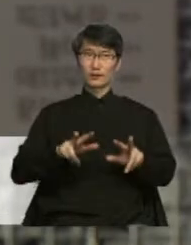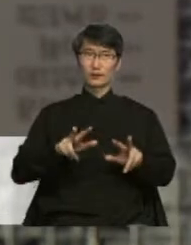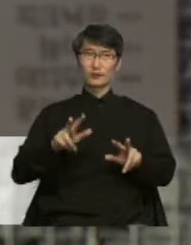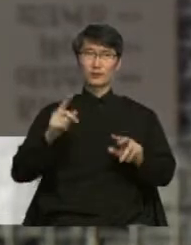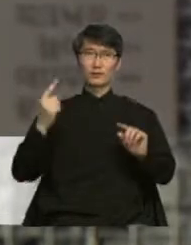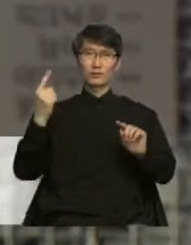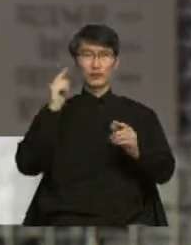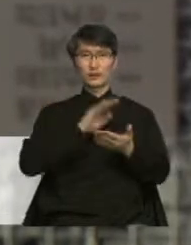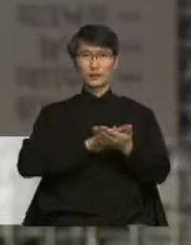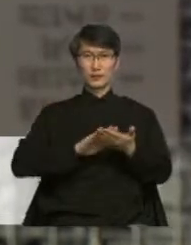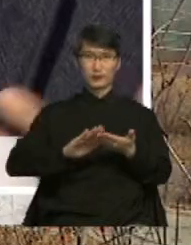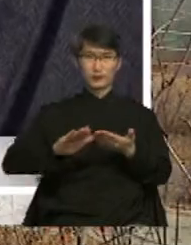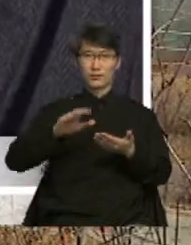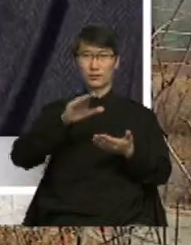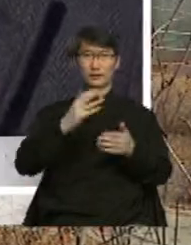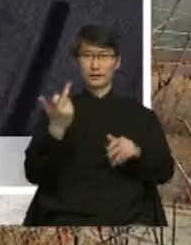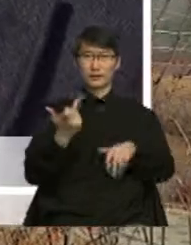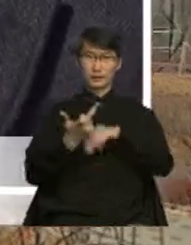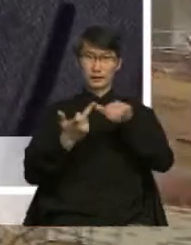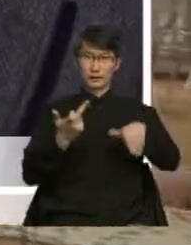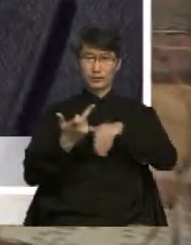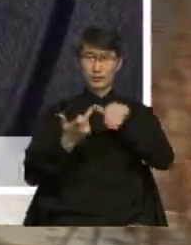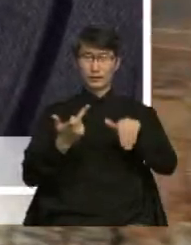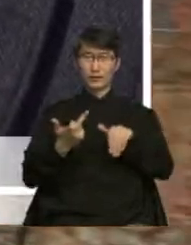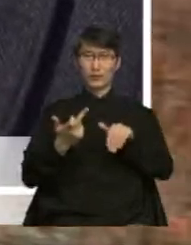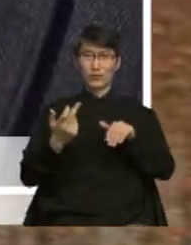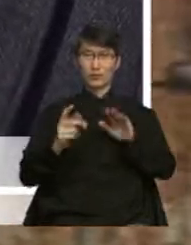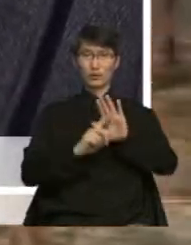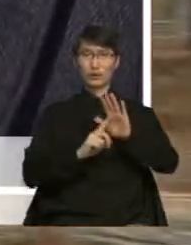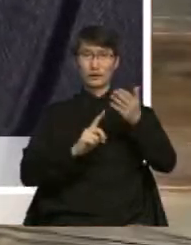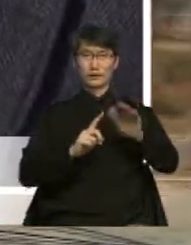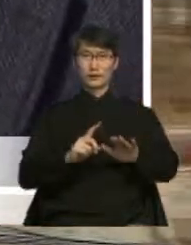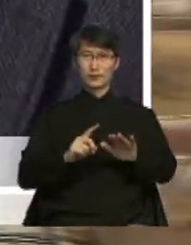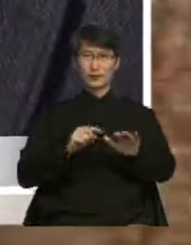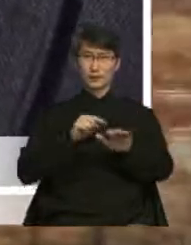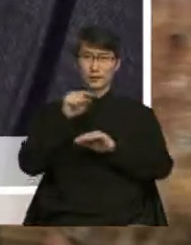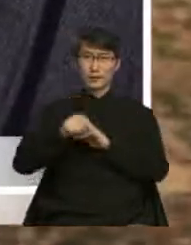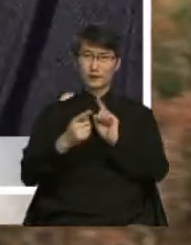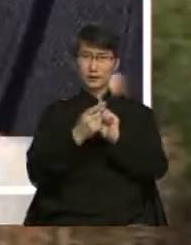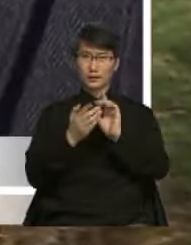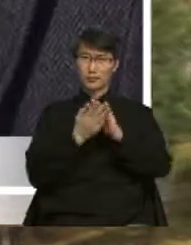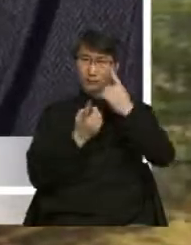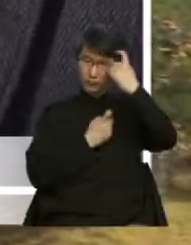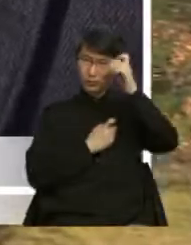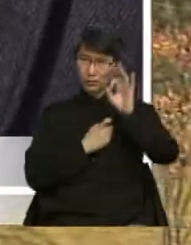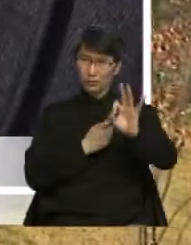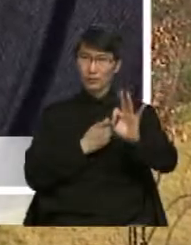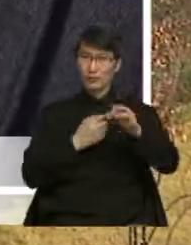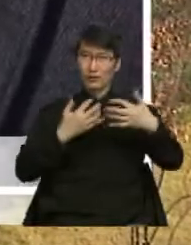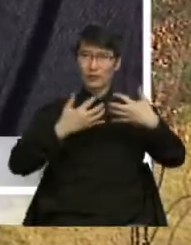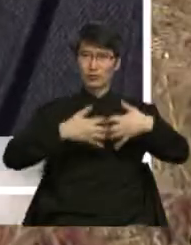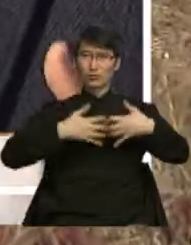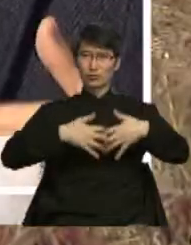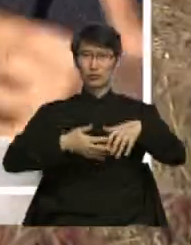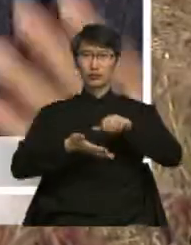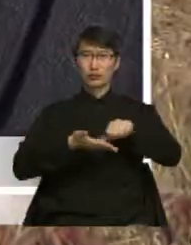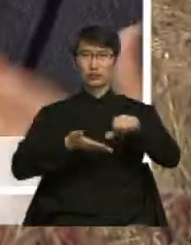있는 삶이네 이렇게 산책 코스로서 아주 홍보가 됐었는데, 실질적으로 나와서는 구조물도 문제가